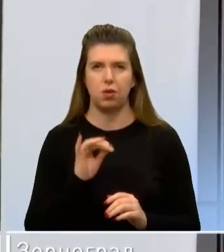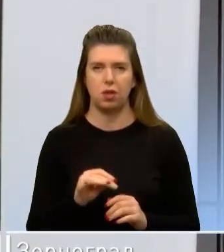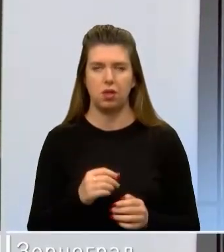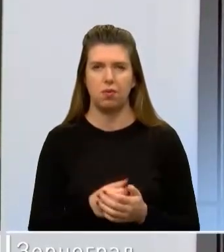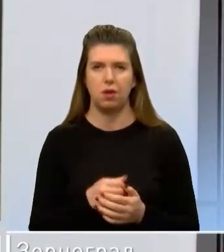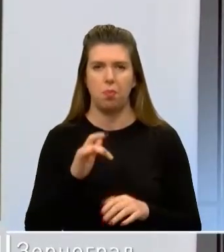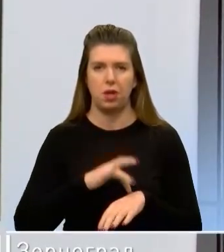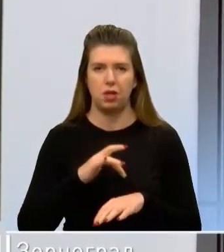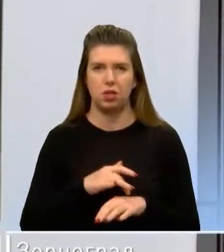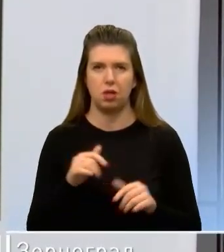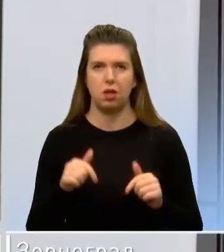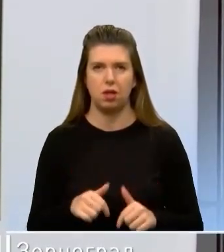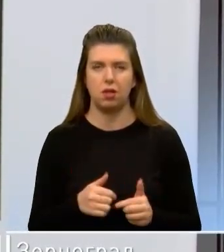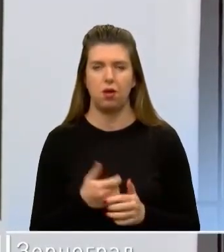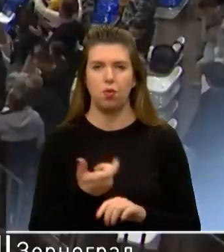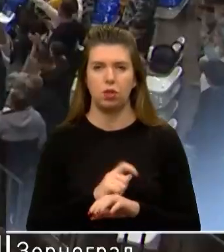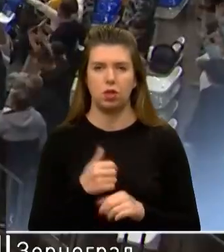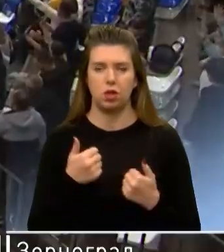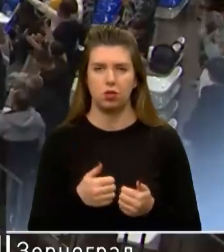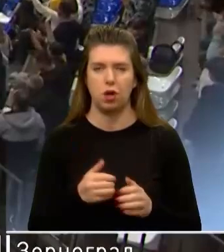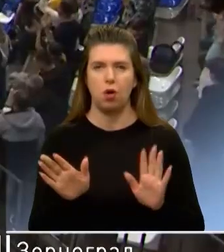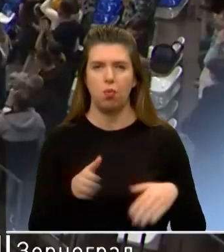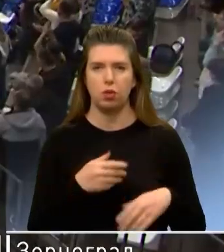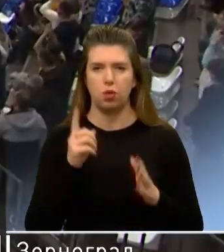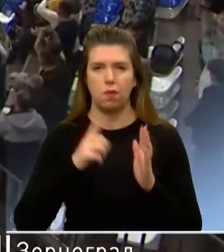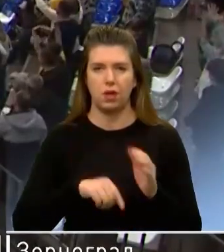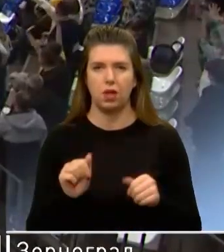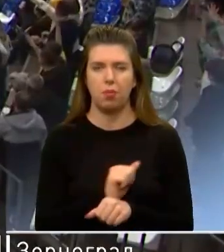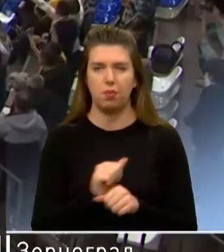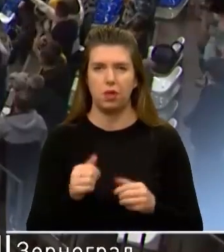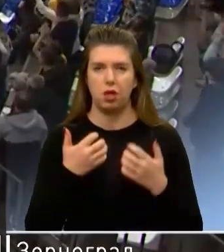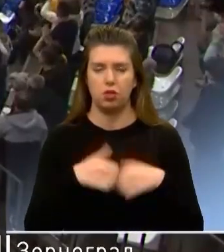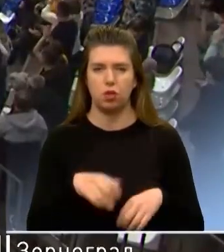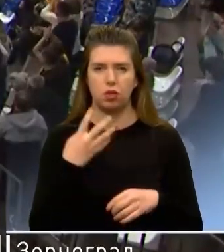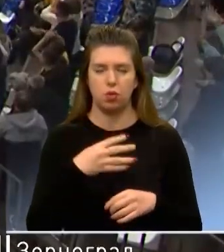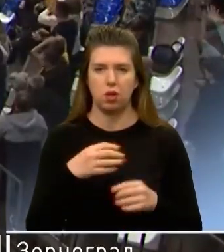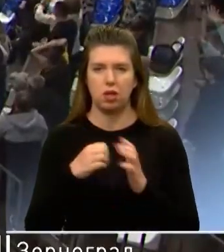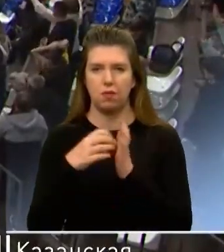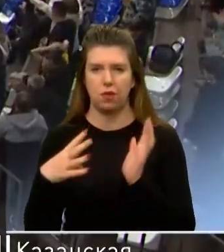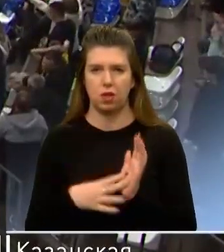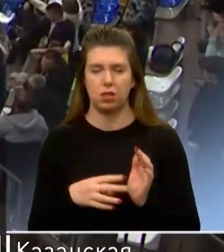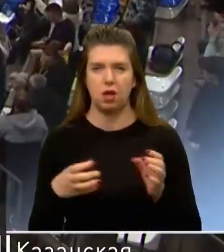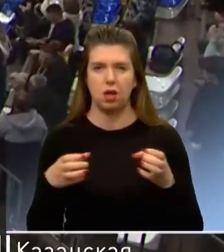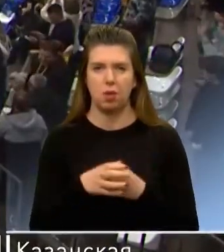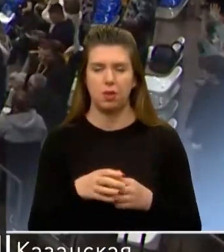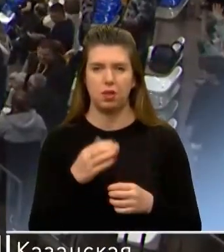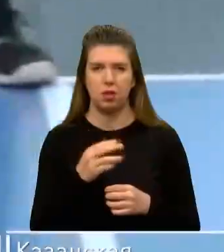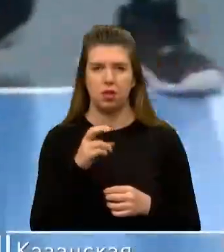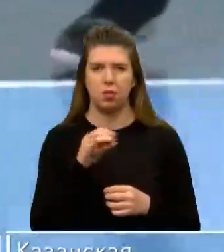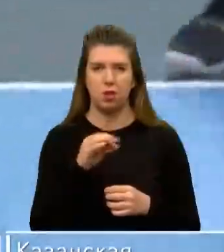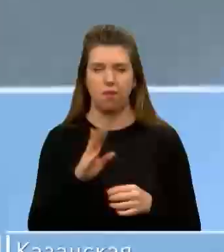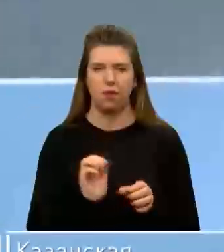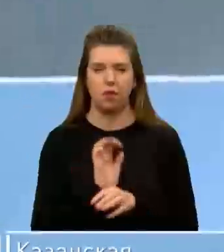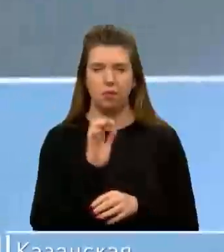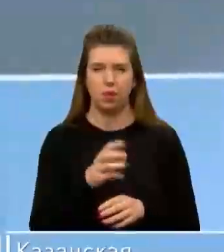принципе болельщиков это очень круто после уверенной побе команда Ирины деби